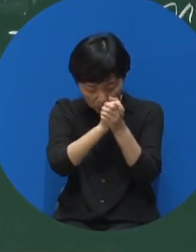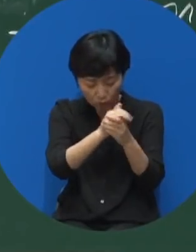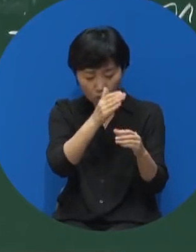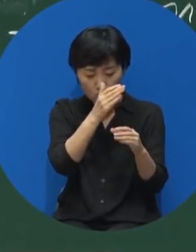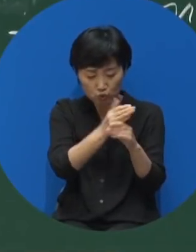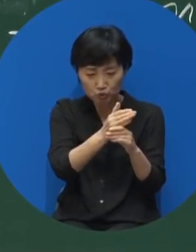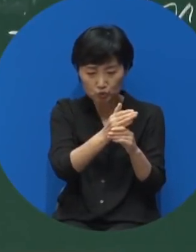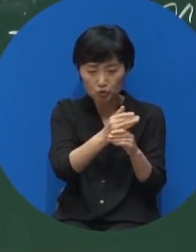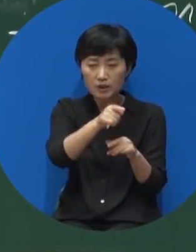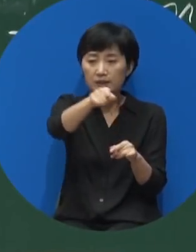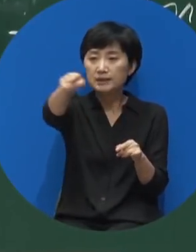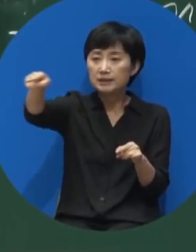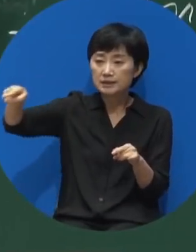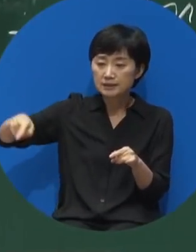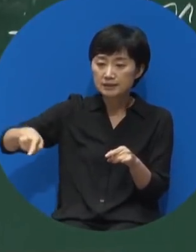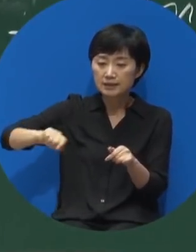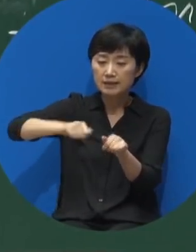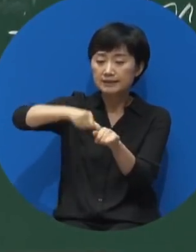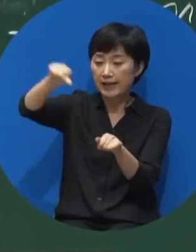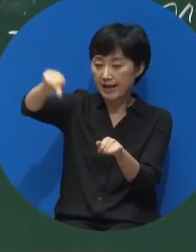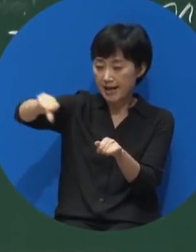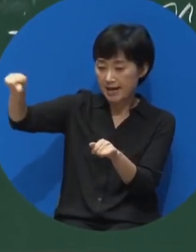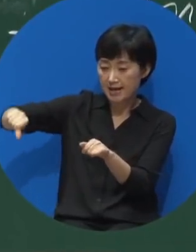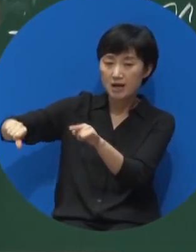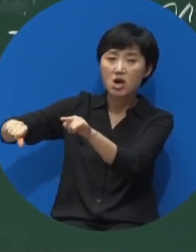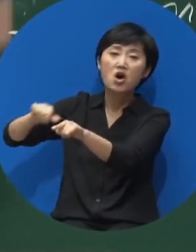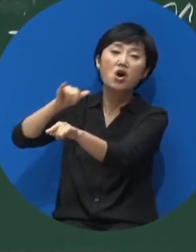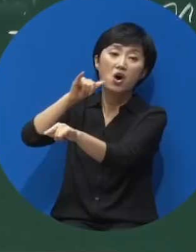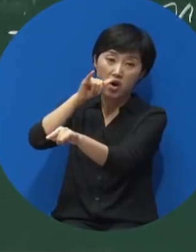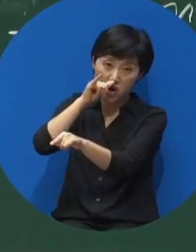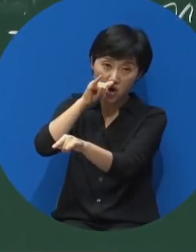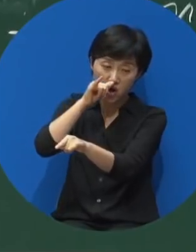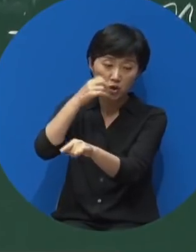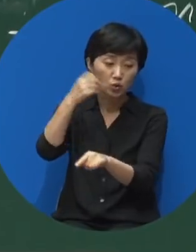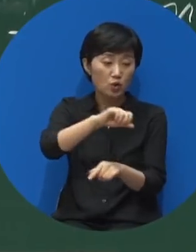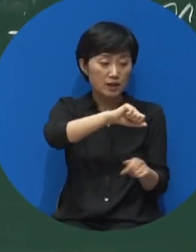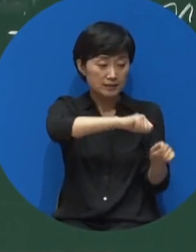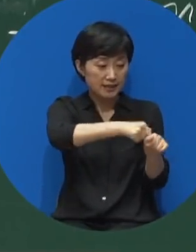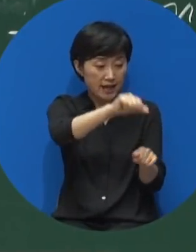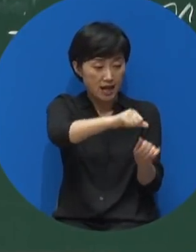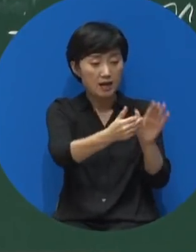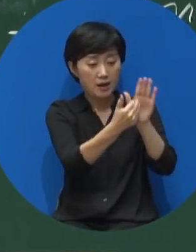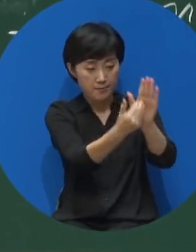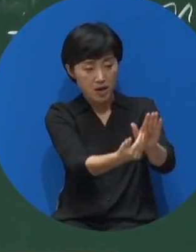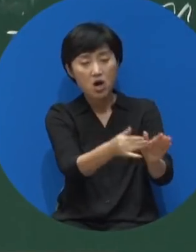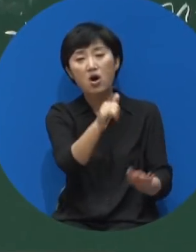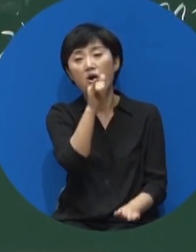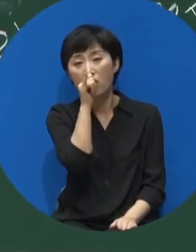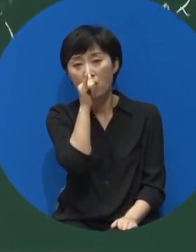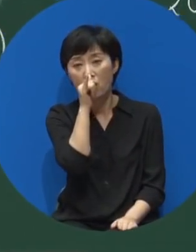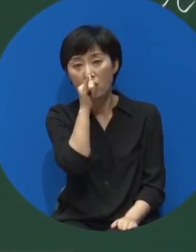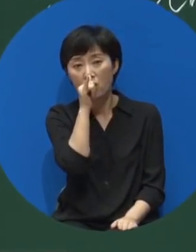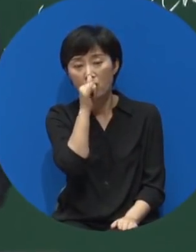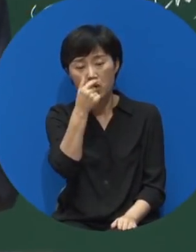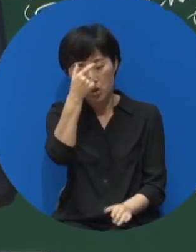이런 재앙이 물러가기도 하고요. 막 내리기도 하고 왔다 갔다 하는 겁니다. 当你们祷告的时候,